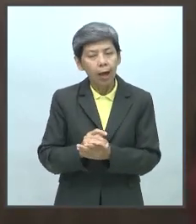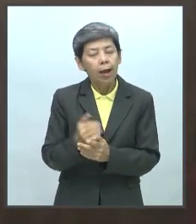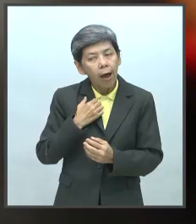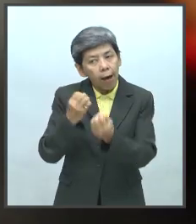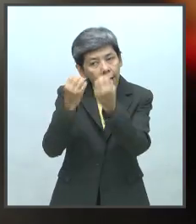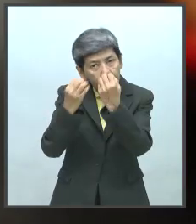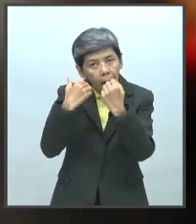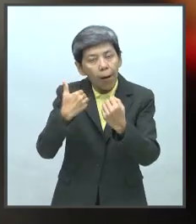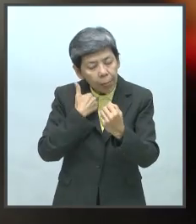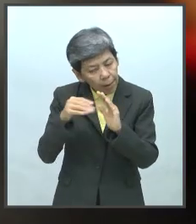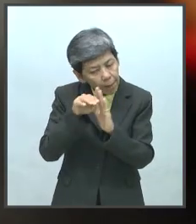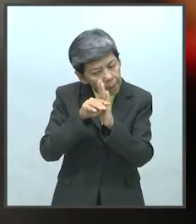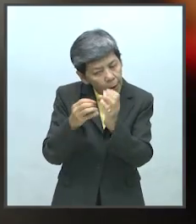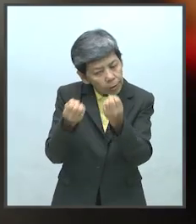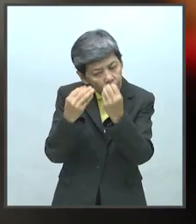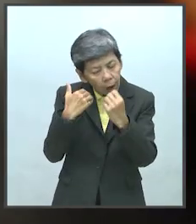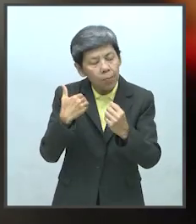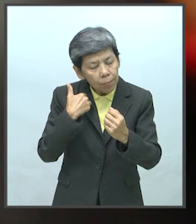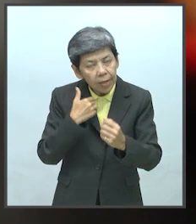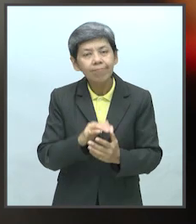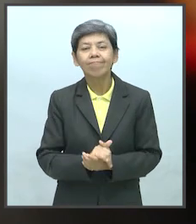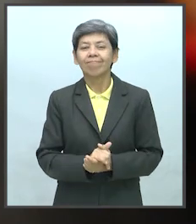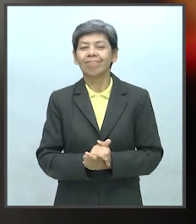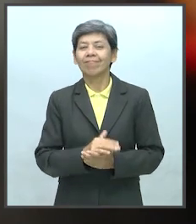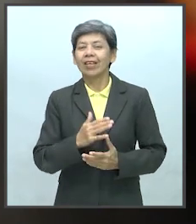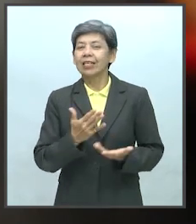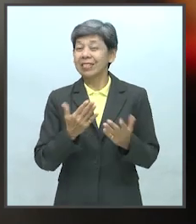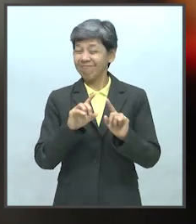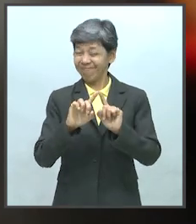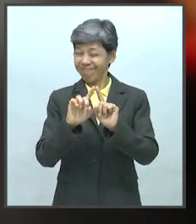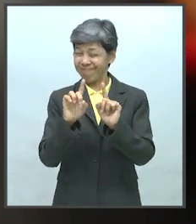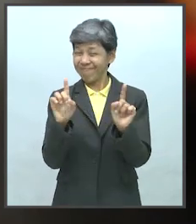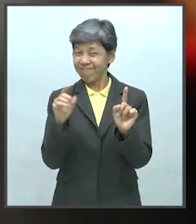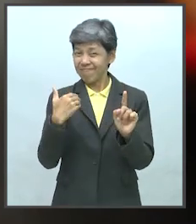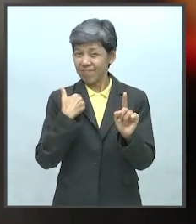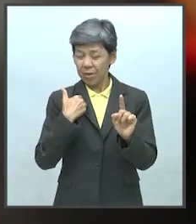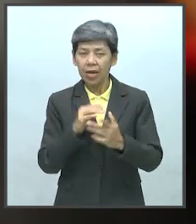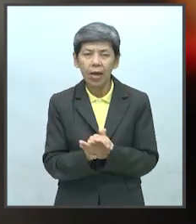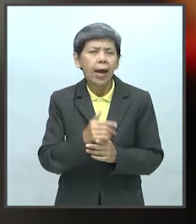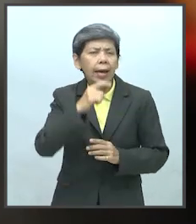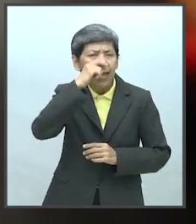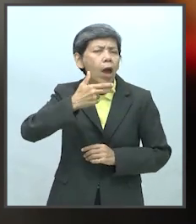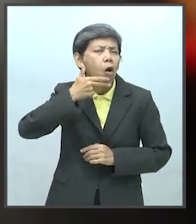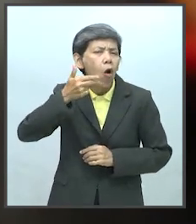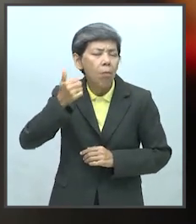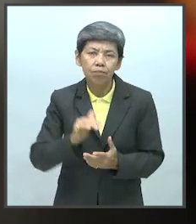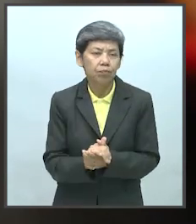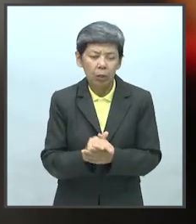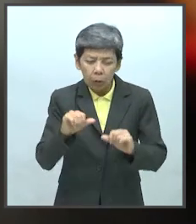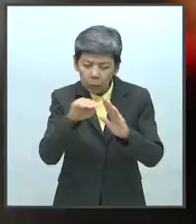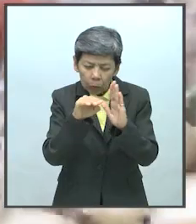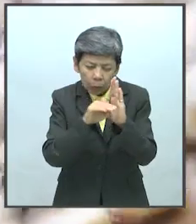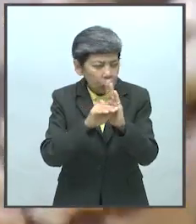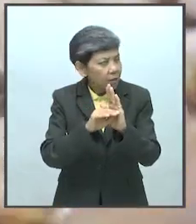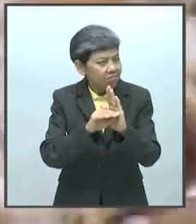อนทั้งองค์ความรู้ทั้งสูตรอะไรก็ตาม แต่สิ่งที่ต่างออกไปจากปัจจุบันนี้ครับก็คือว่าขนมไทยเนี่ยไม่ได้มีสูตรชัดเจ